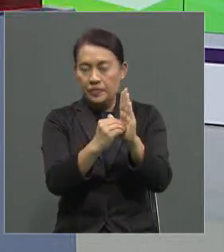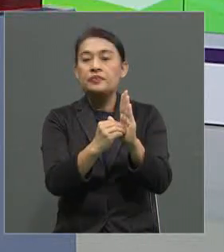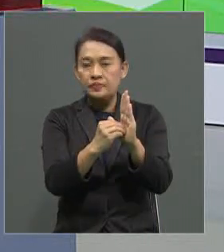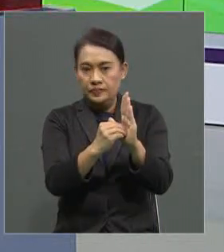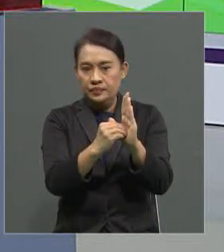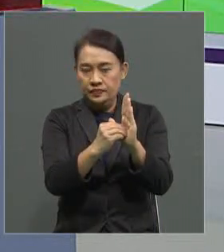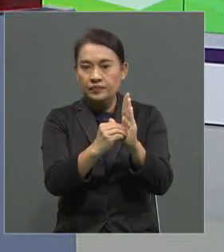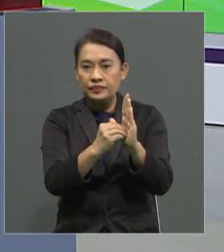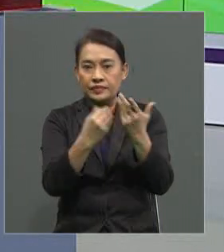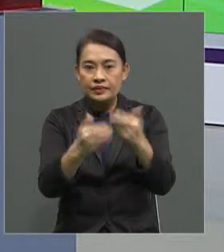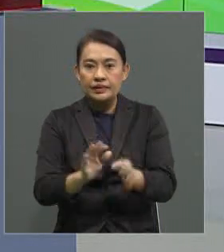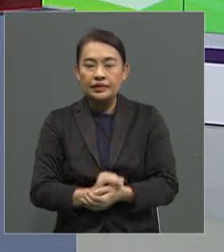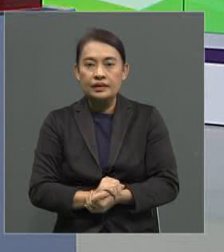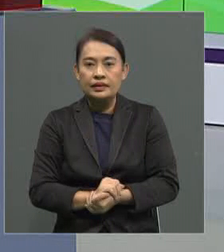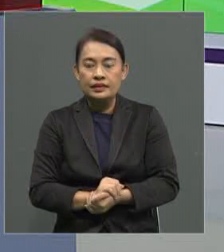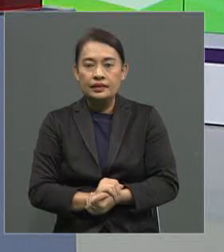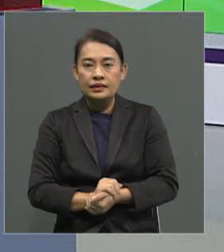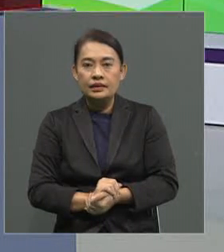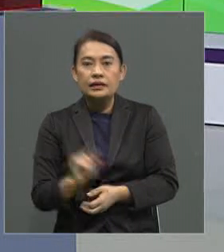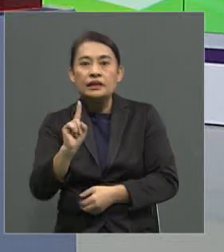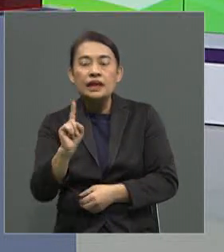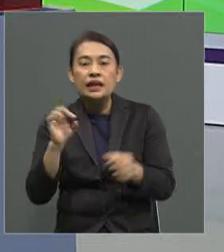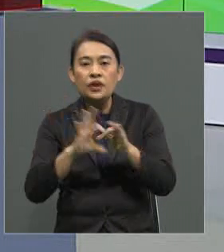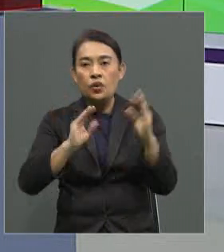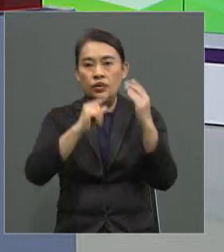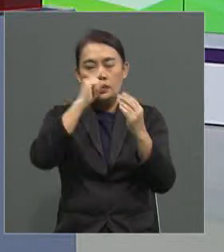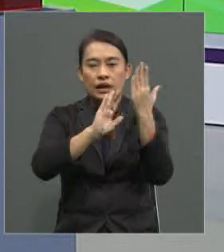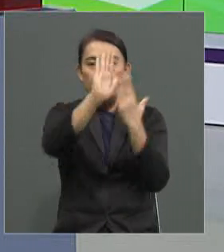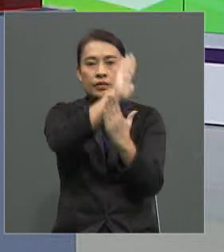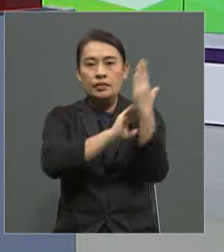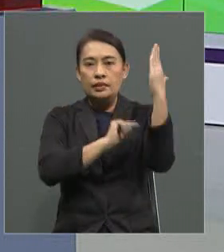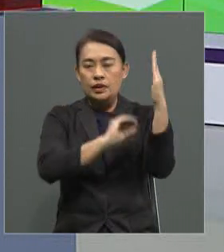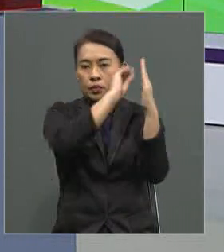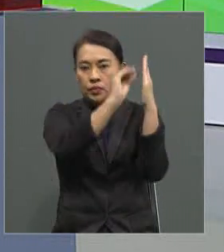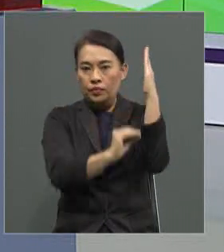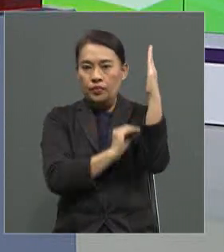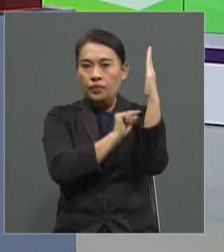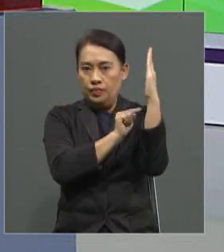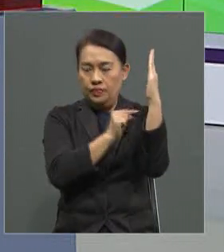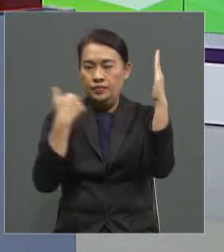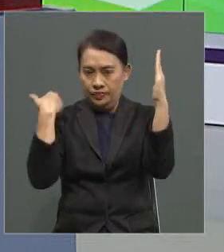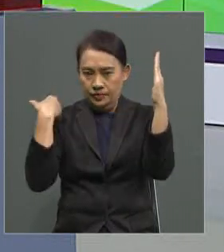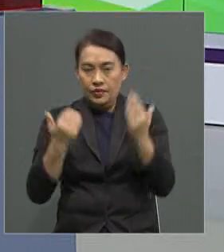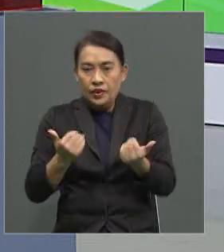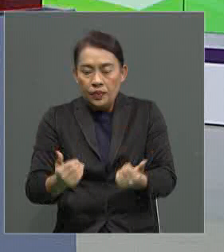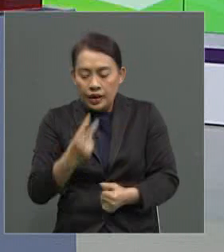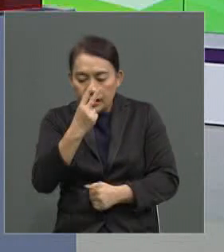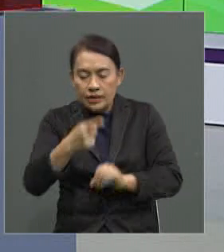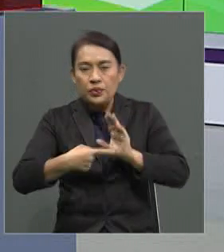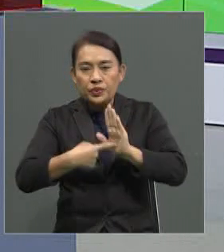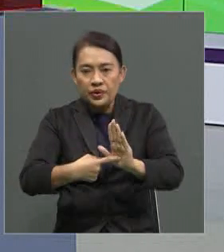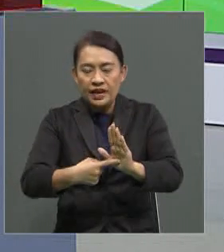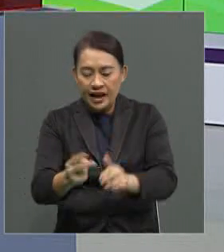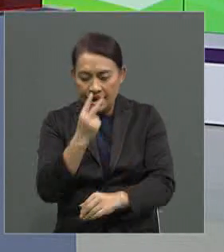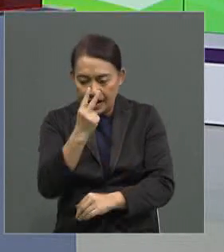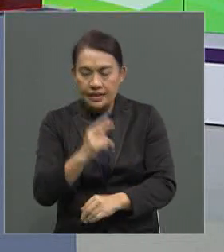แต่ว่าไม่ได้อยู่ในพื้นที่กรุงเทพมหานครเท่านั้นนะครับวันนี้ทั่วประเทศและทุกพื้นที่เขาจัดกันนะเพราะฉะนั้นวันนี้เราจะหยิบเพียงบางส่วนให้คุณผู้ชมได้เห็น